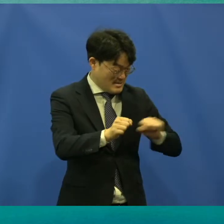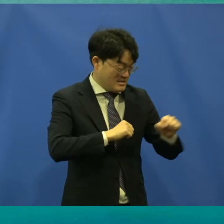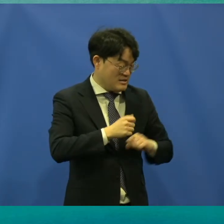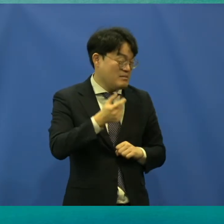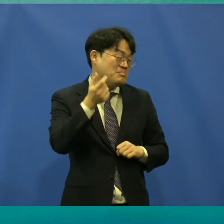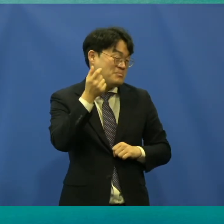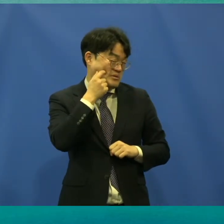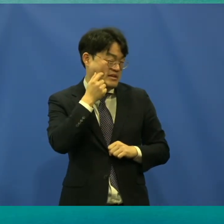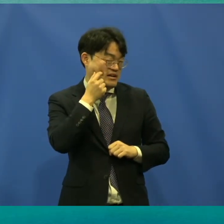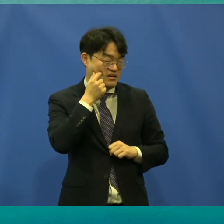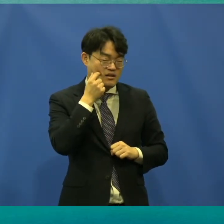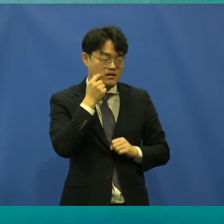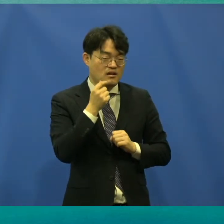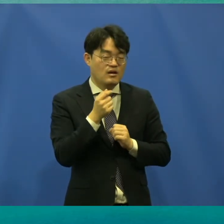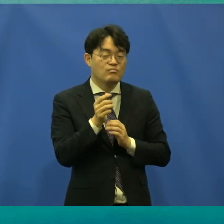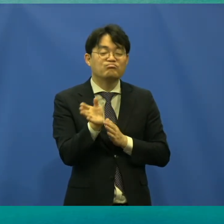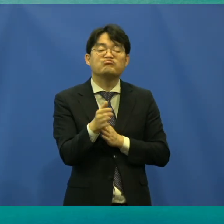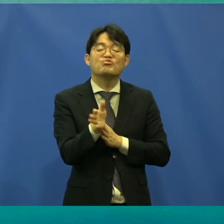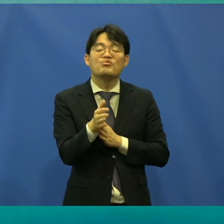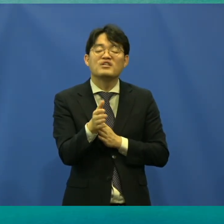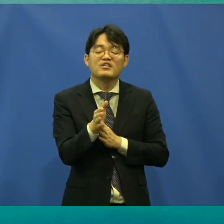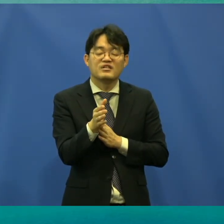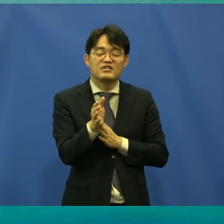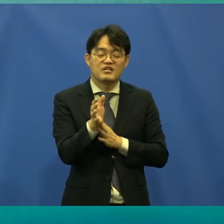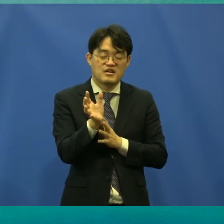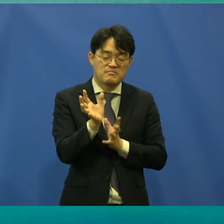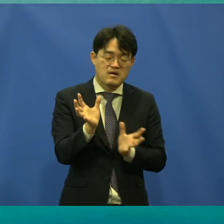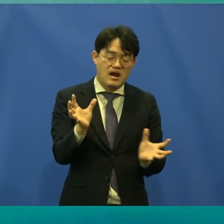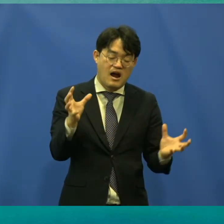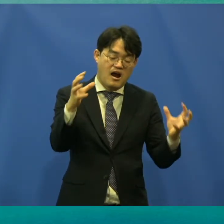큰 물고기 배속, 크면 얼마나 크겠습니까?